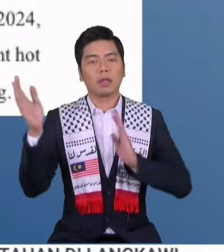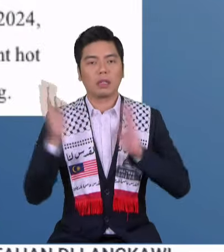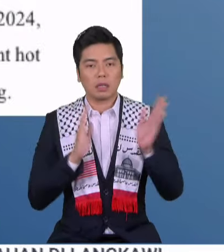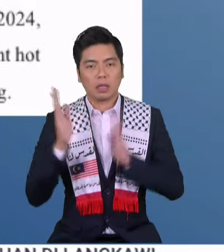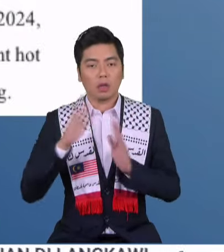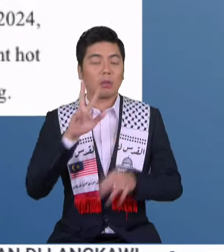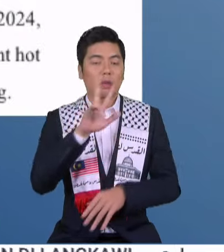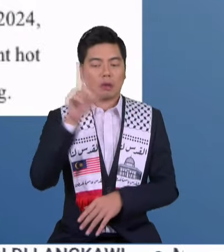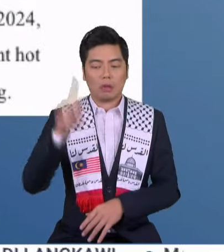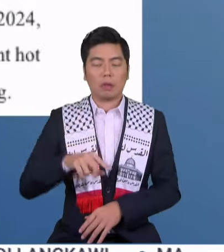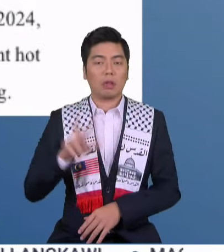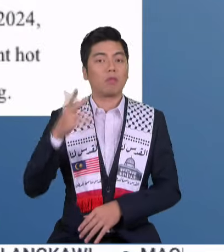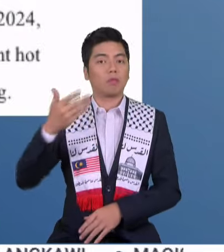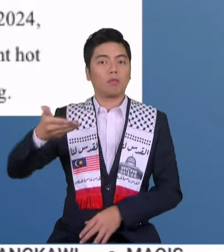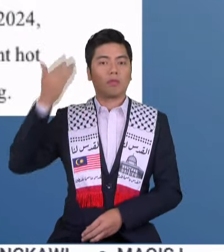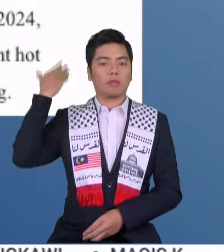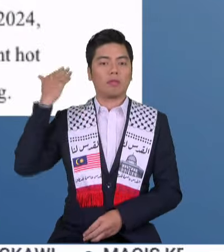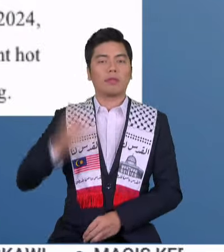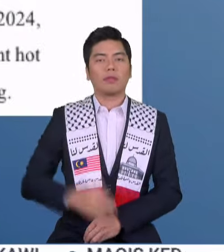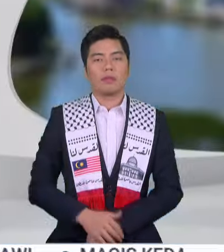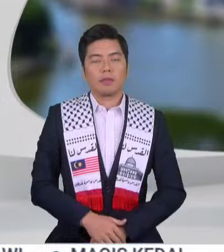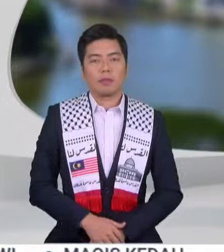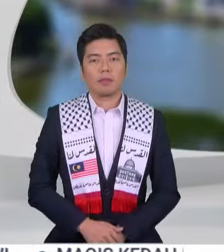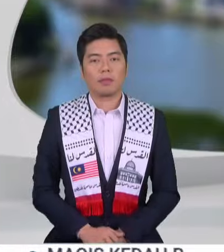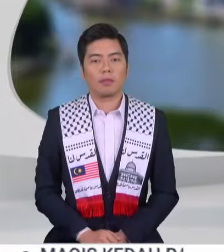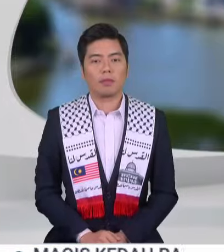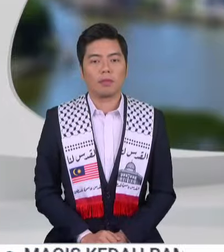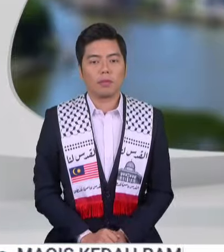Malaysia pada 31 Mac lepas.